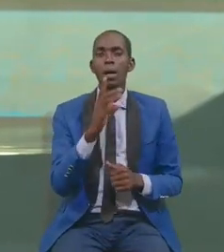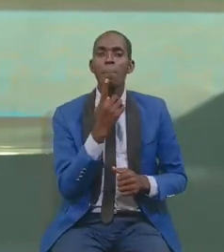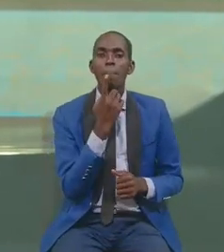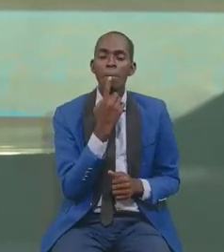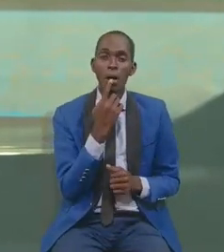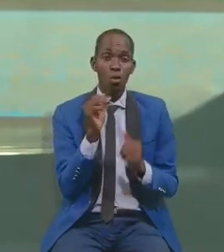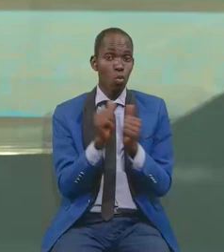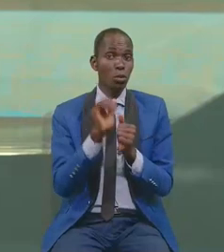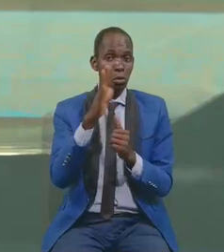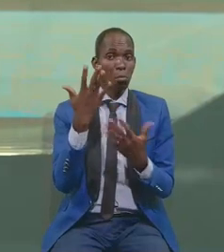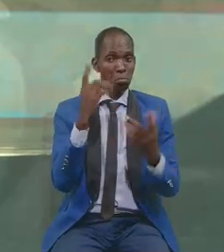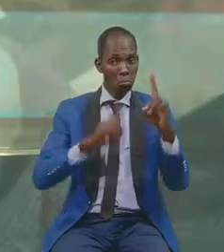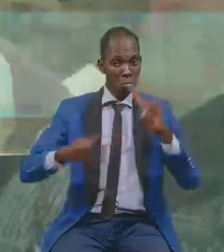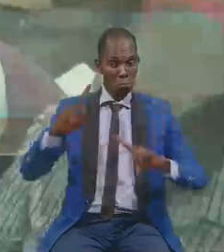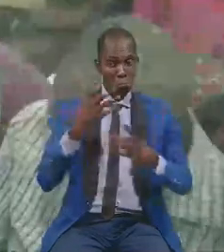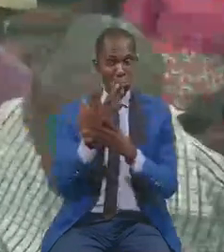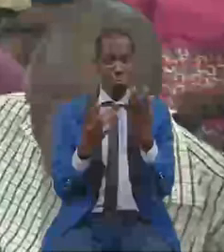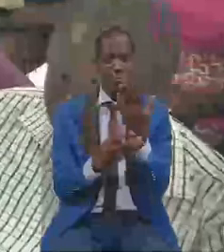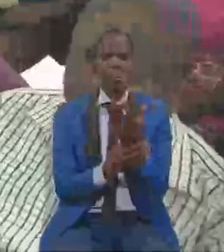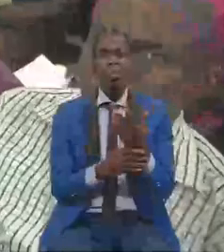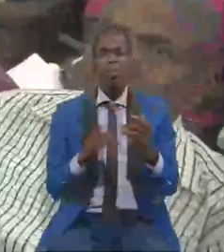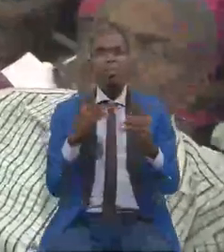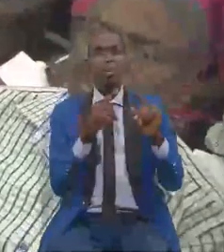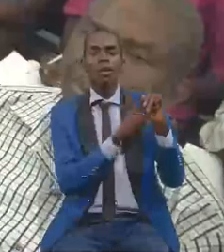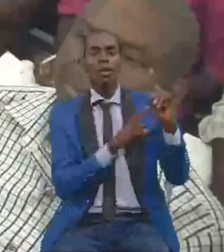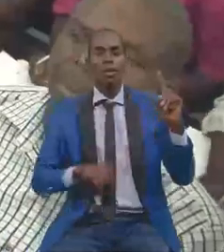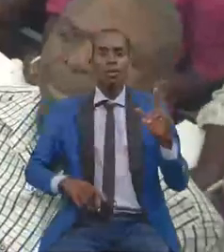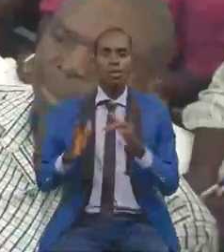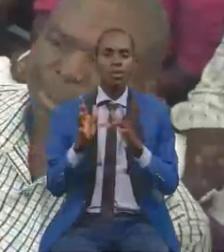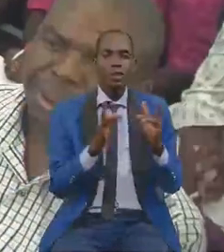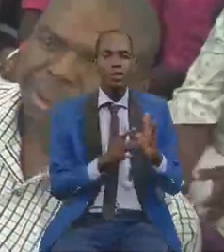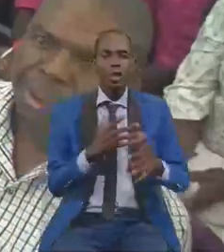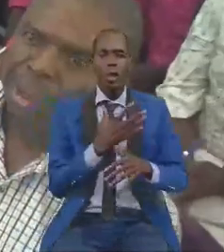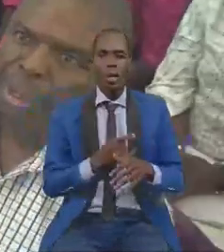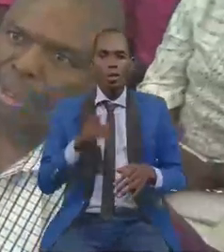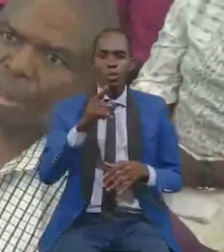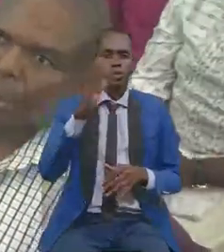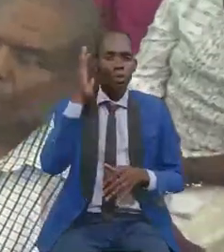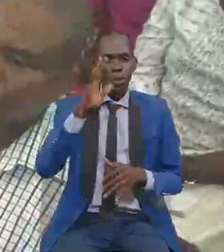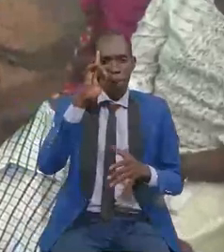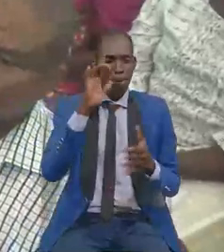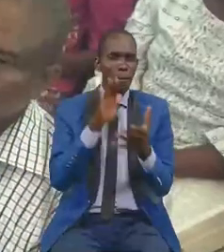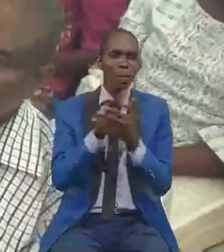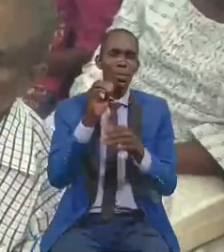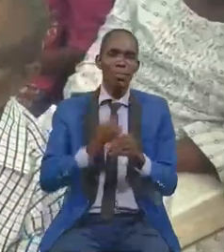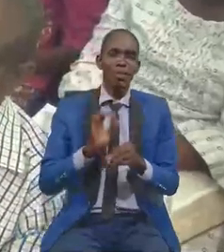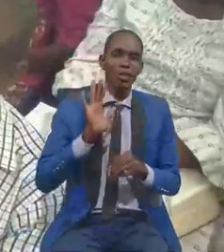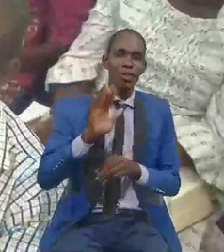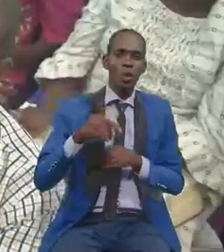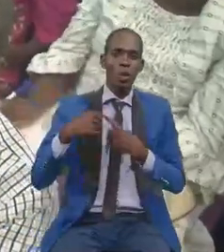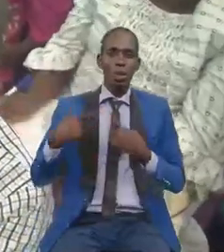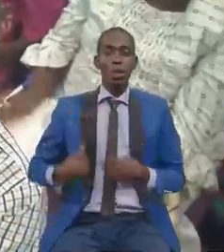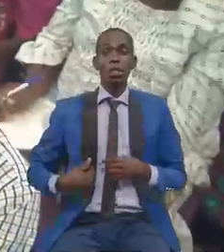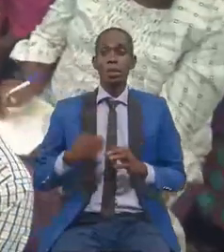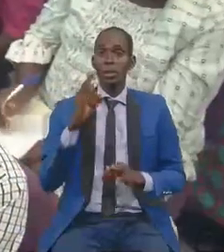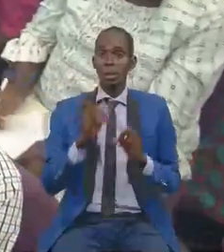Jésus et si tu crois dans ton cœur, c'est-à-dire si tu le déclares